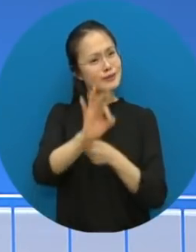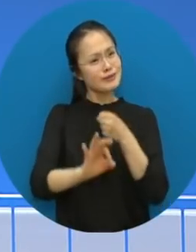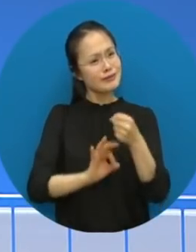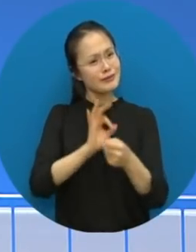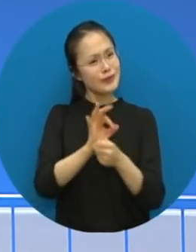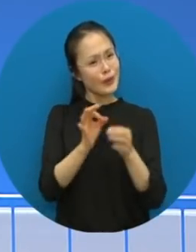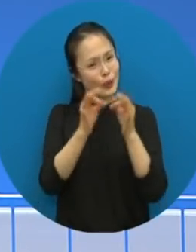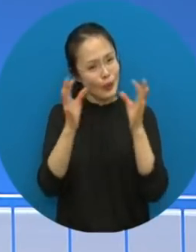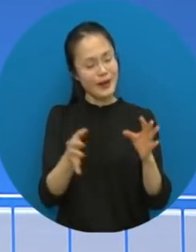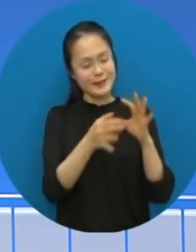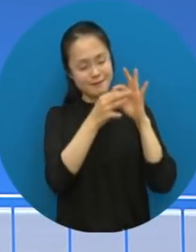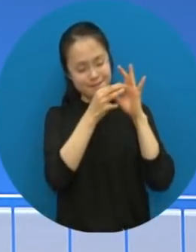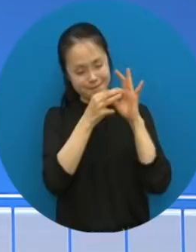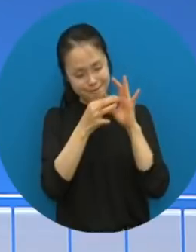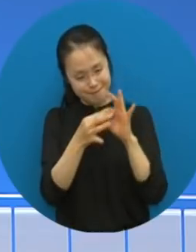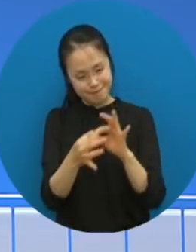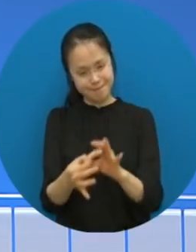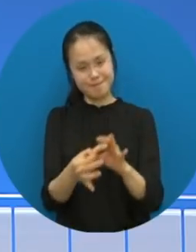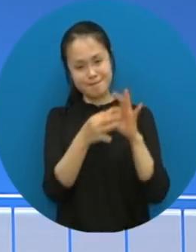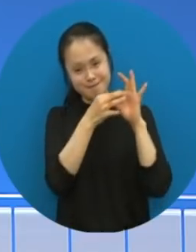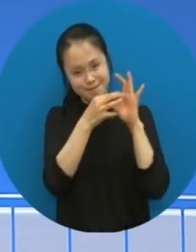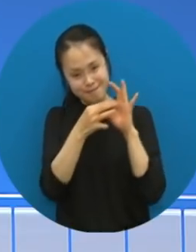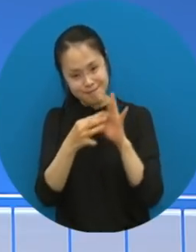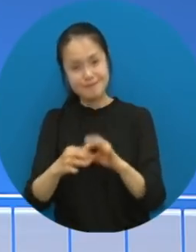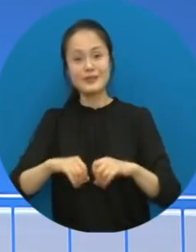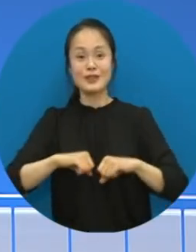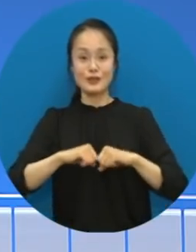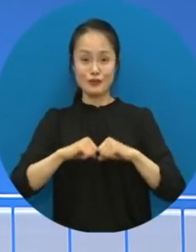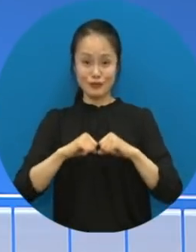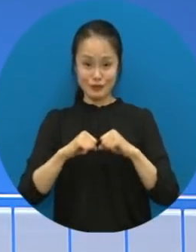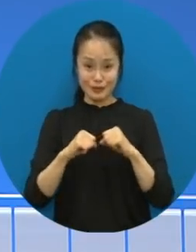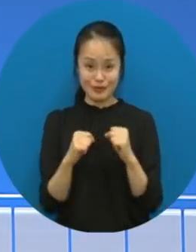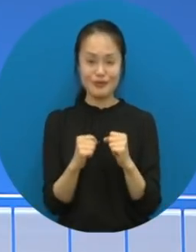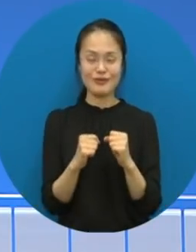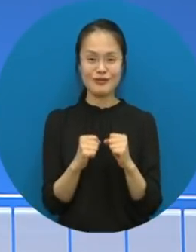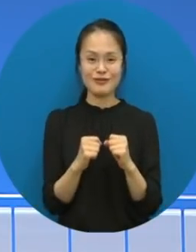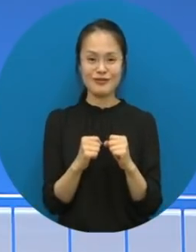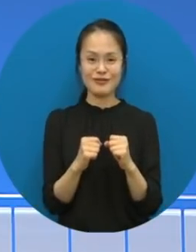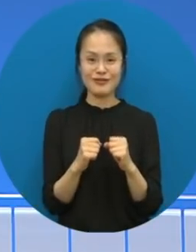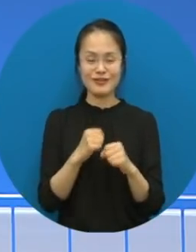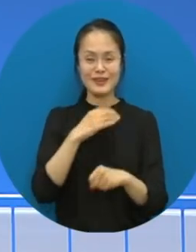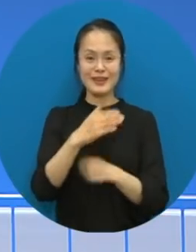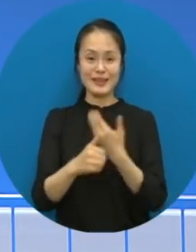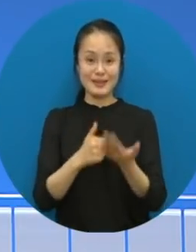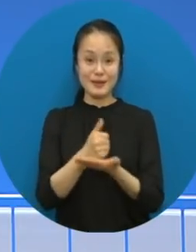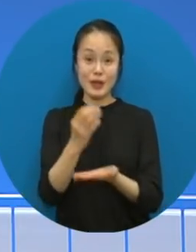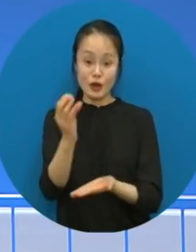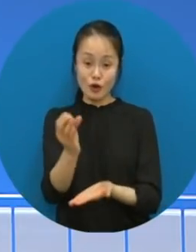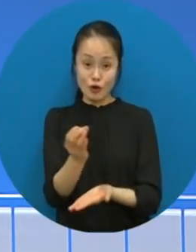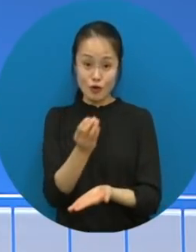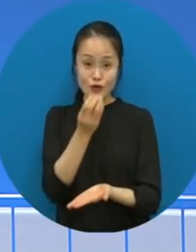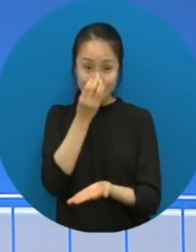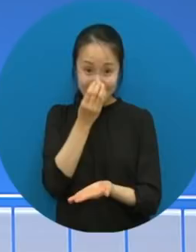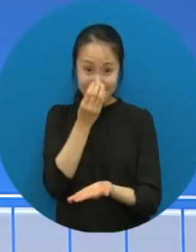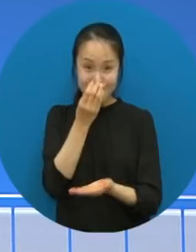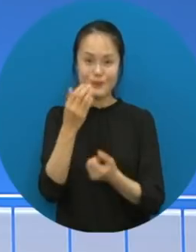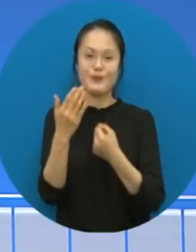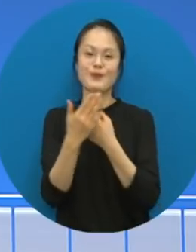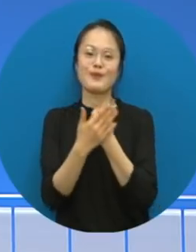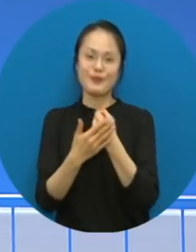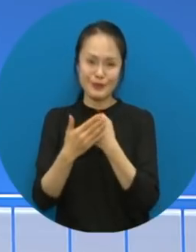주시고, 하나님의 거룩함으로 말미암아 이제는 적어도 매해